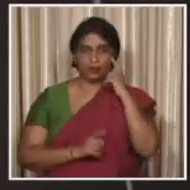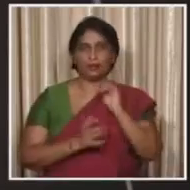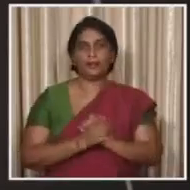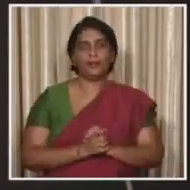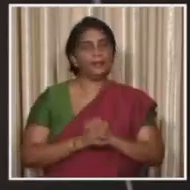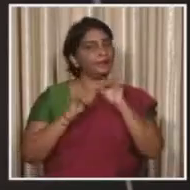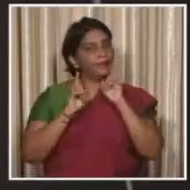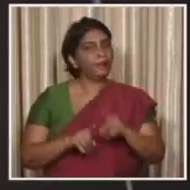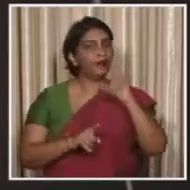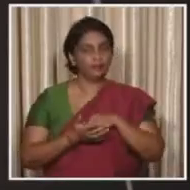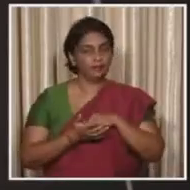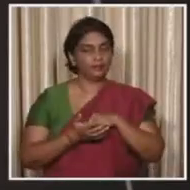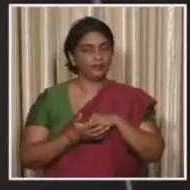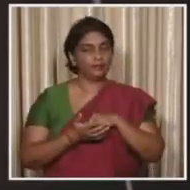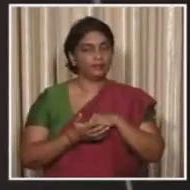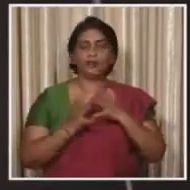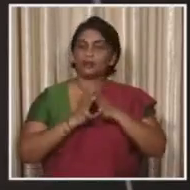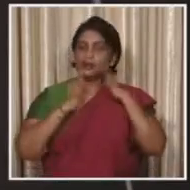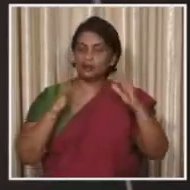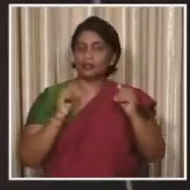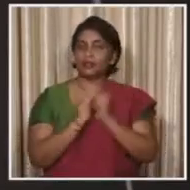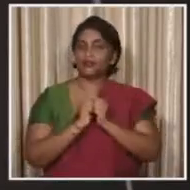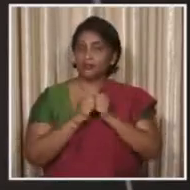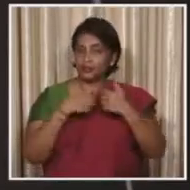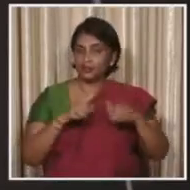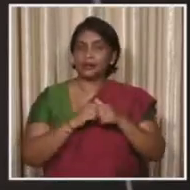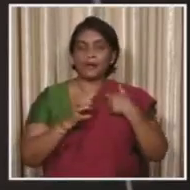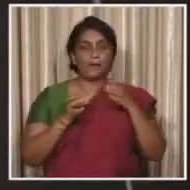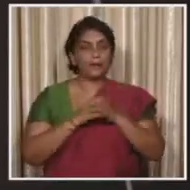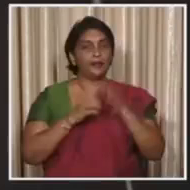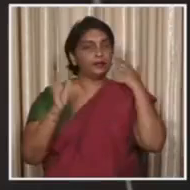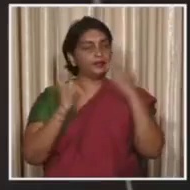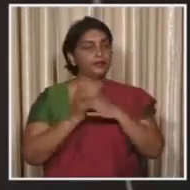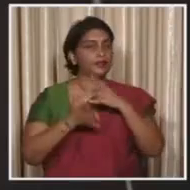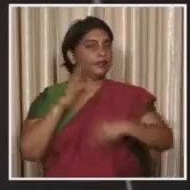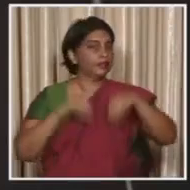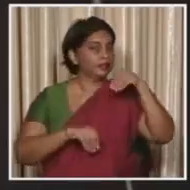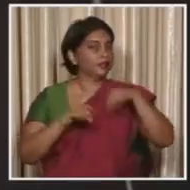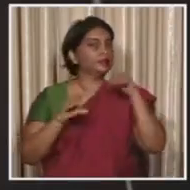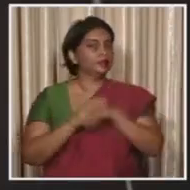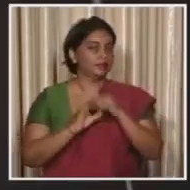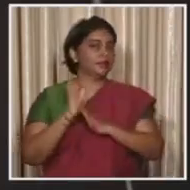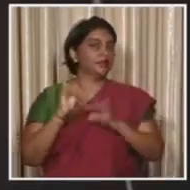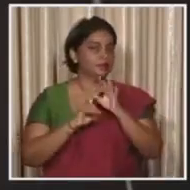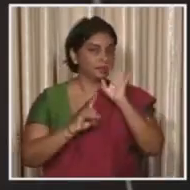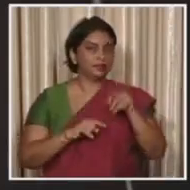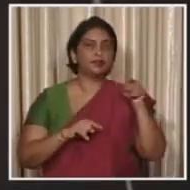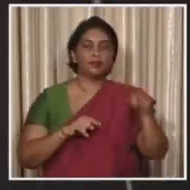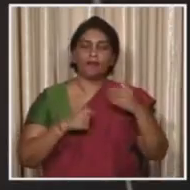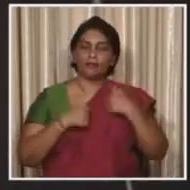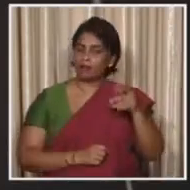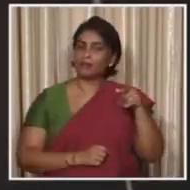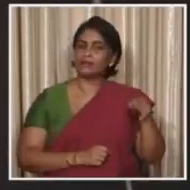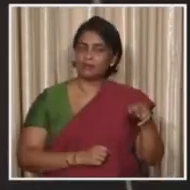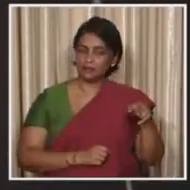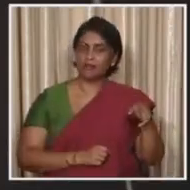දන්නවා. ඒ වගේම කොළඹ නගරයේ විශාල වැඩ කොටසක් කරන අපේ පක්ෂයේ වෙනුවෙන් මේ දේශපාලනය කරන මන්ත්‍රීවරයෙක්. හින්දා මට අද